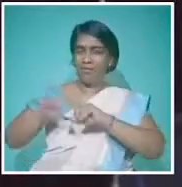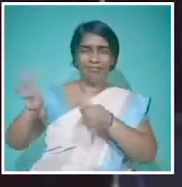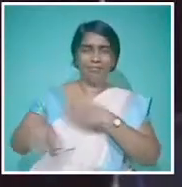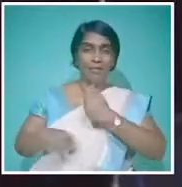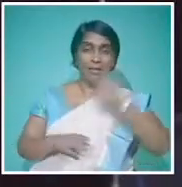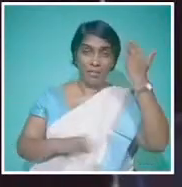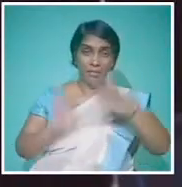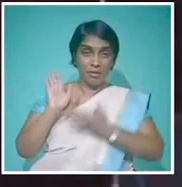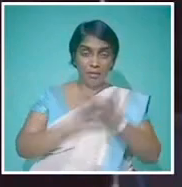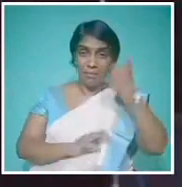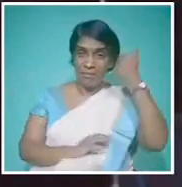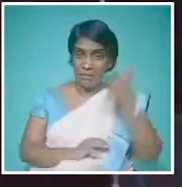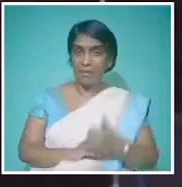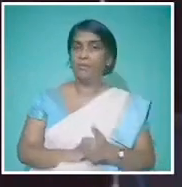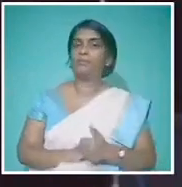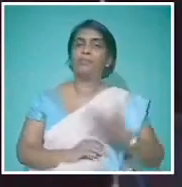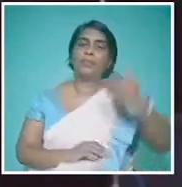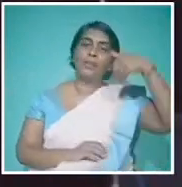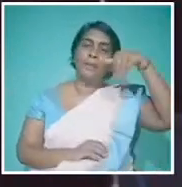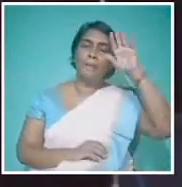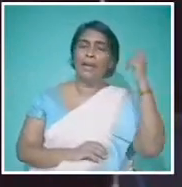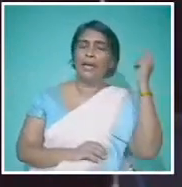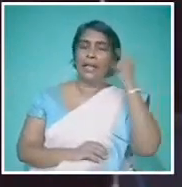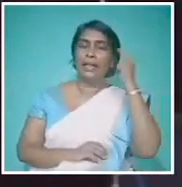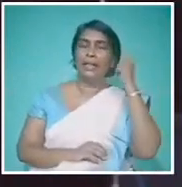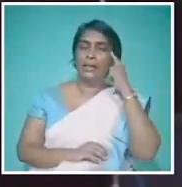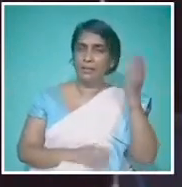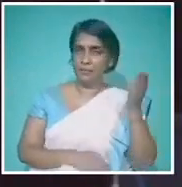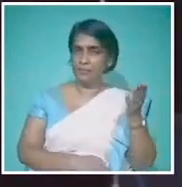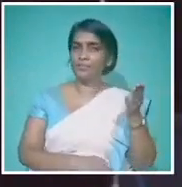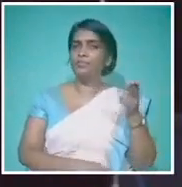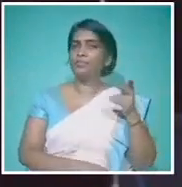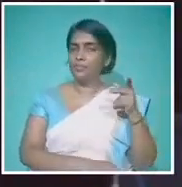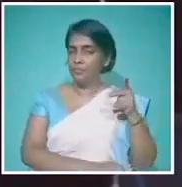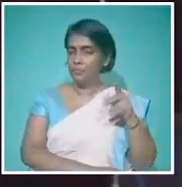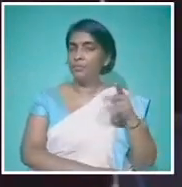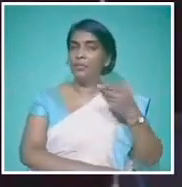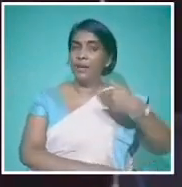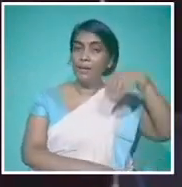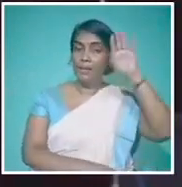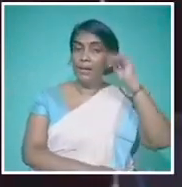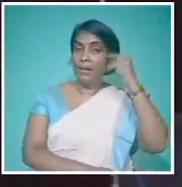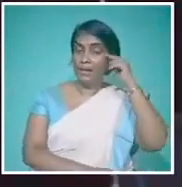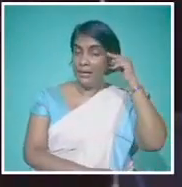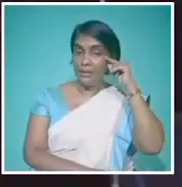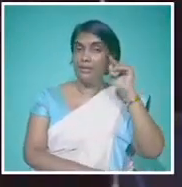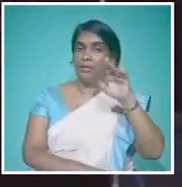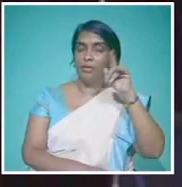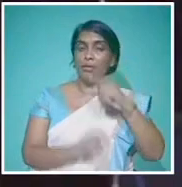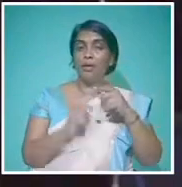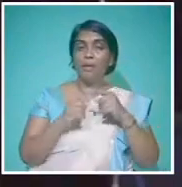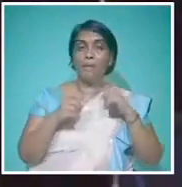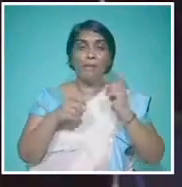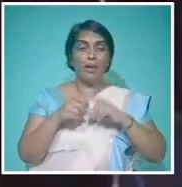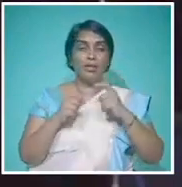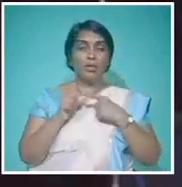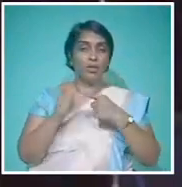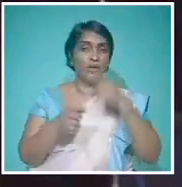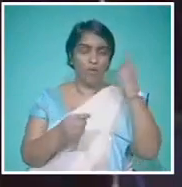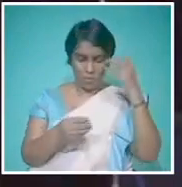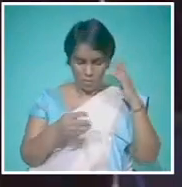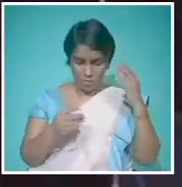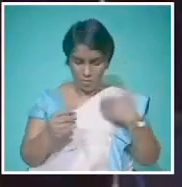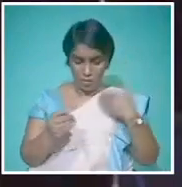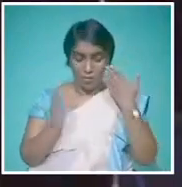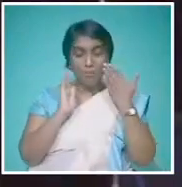වඩා කියලා නම් හිතන්නේ. ඒවා පරණ හිතවිලි. ඒ එහෙම ඒ පරණ හිතන විදියෙන් මේ අර්බුදයට උත්තර හොයන්න බෑ.